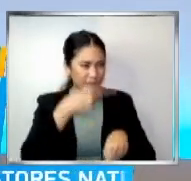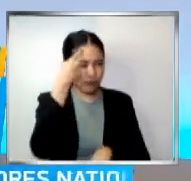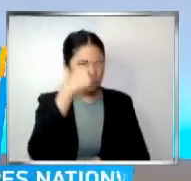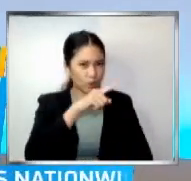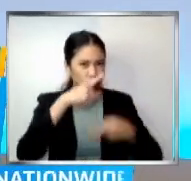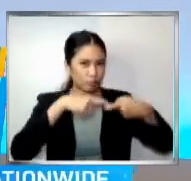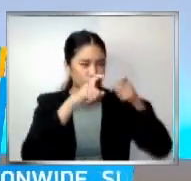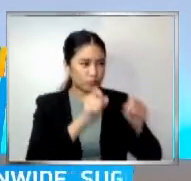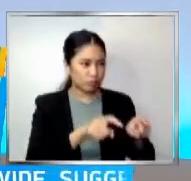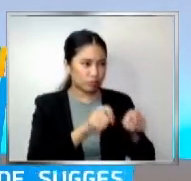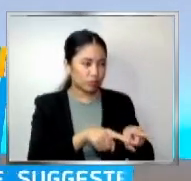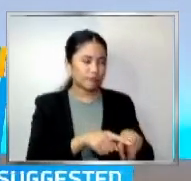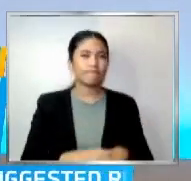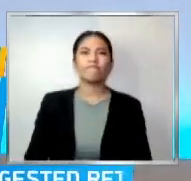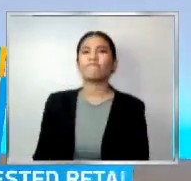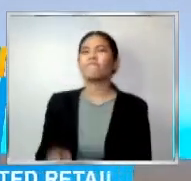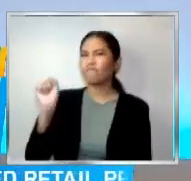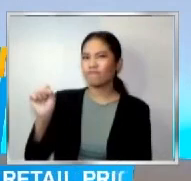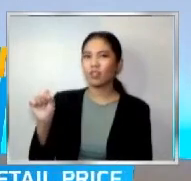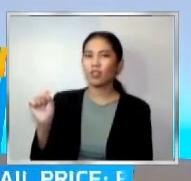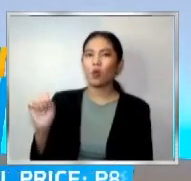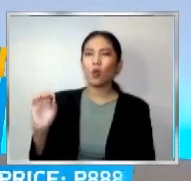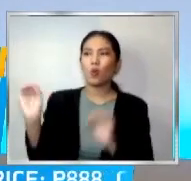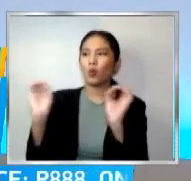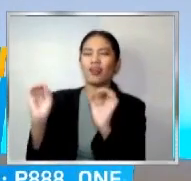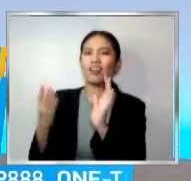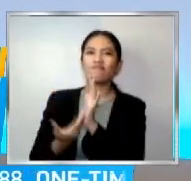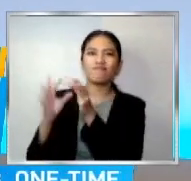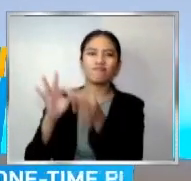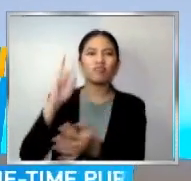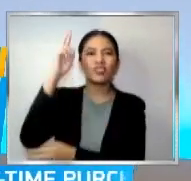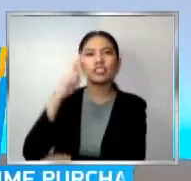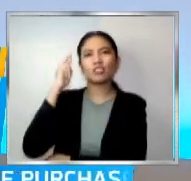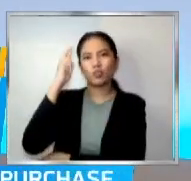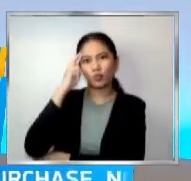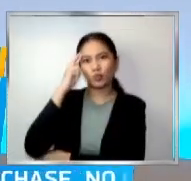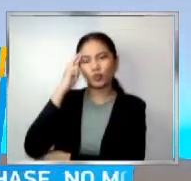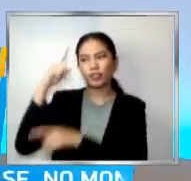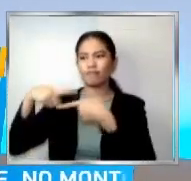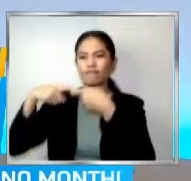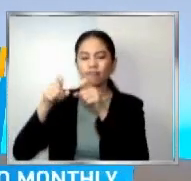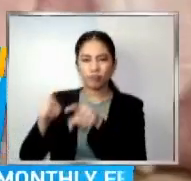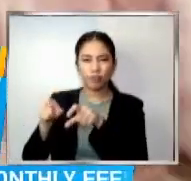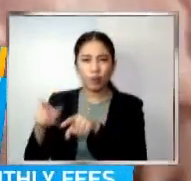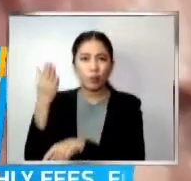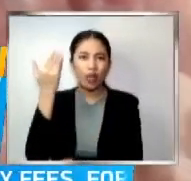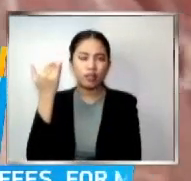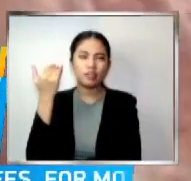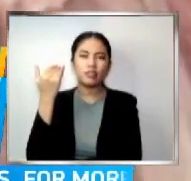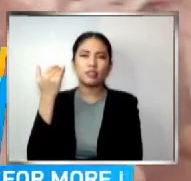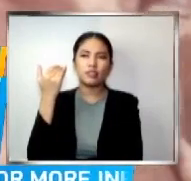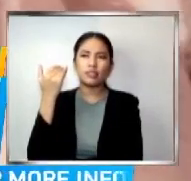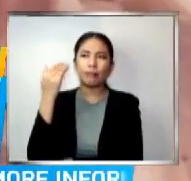Walang kaming nakitang basis for a food holiday. Dahil ang issue naman, Rapi at Connie, na-isolate na eh. Nandun